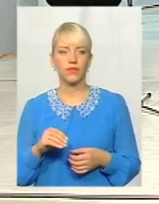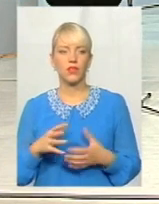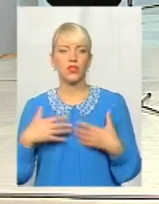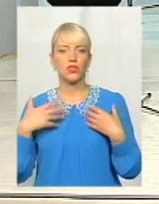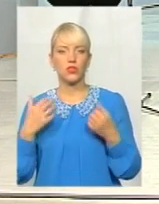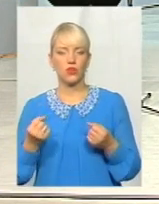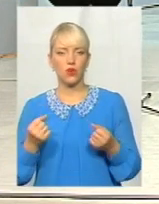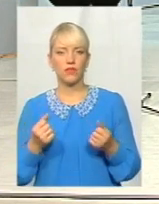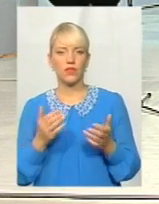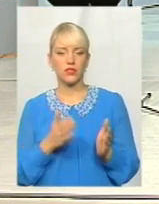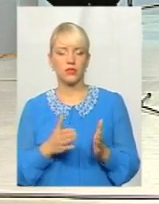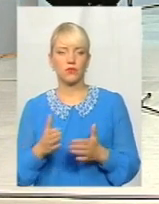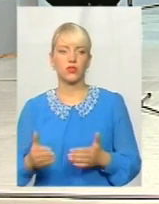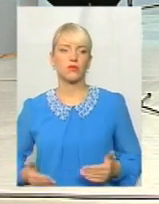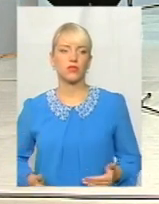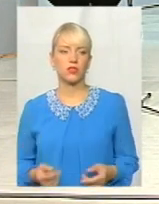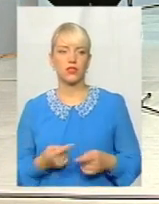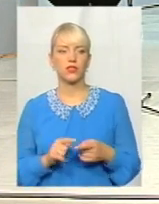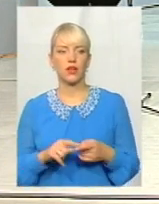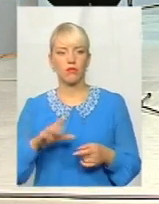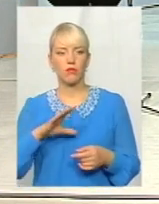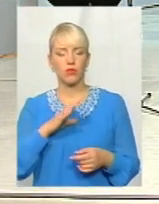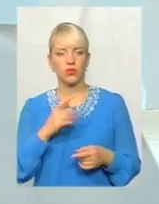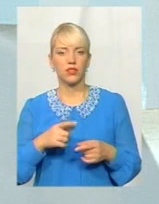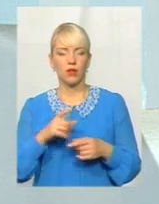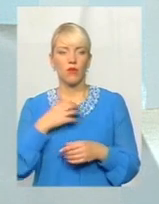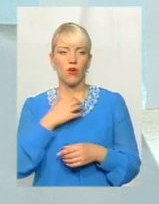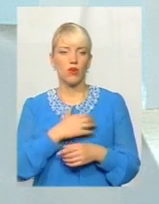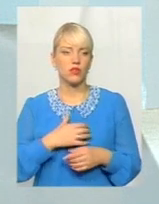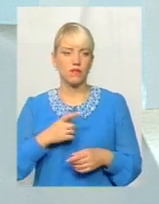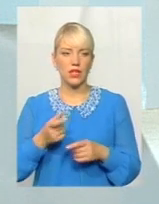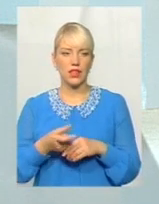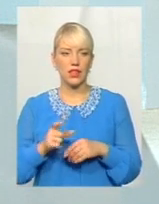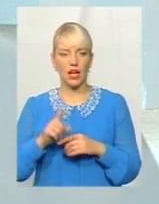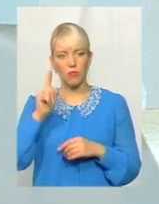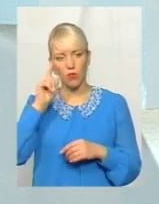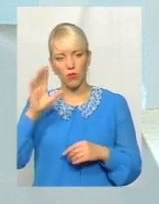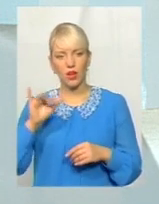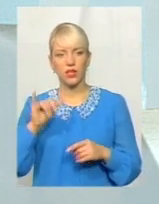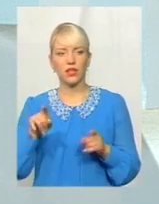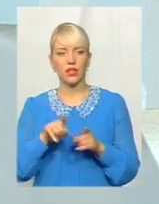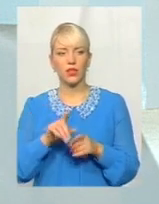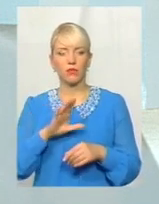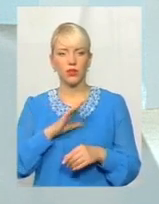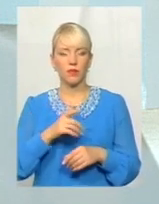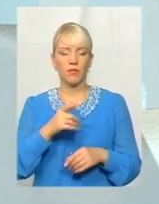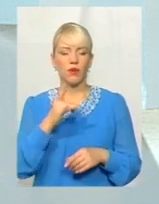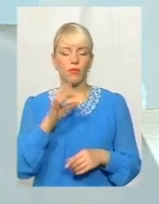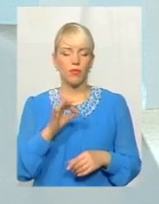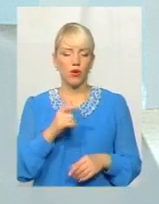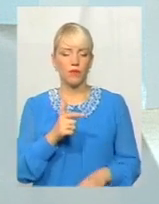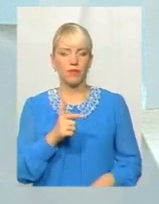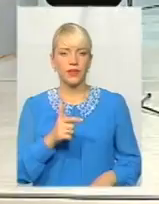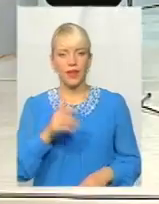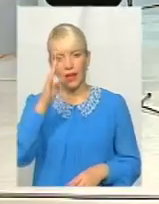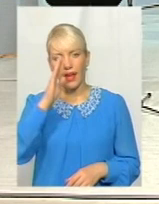здоровий спосіб життя. Це були основними такими найпопулярнішими цілями. Проте були і про гендерну рівність, про сталий